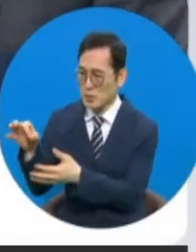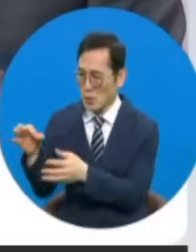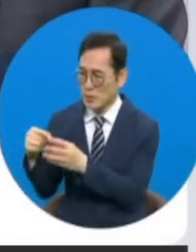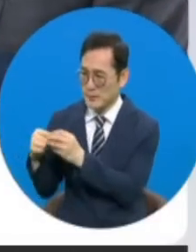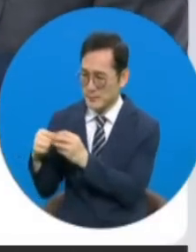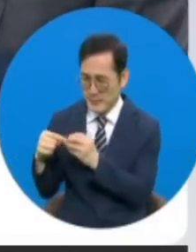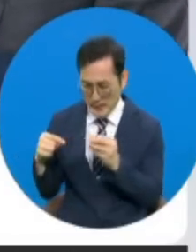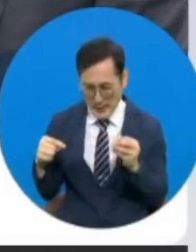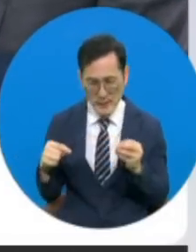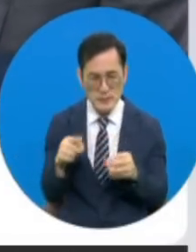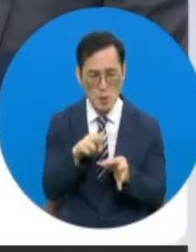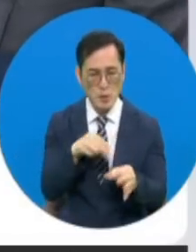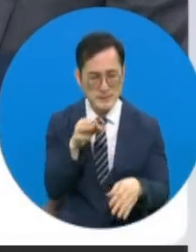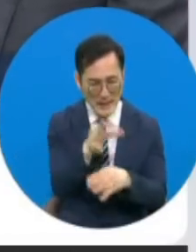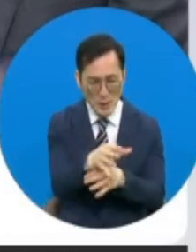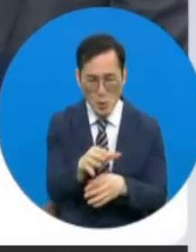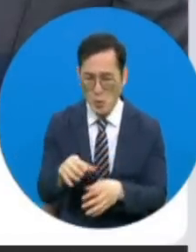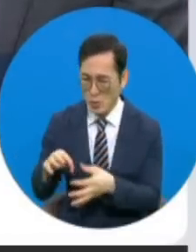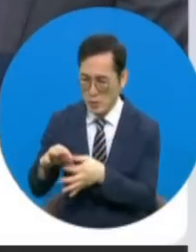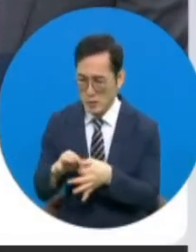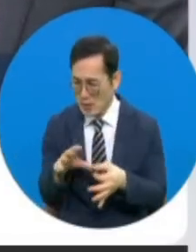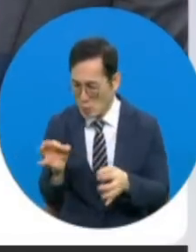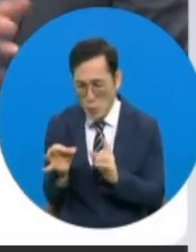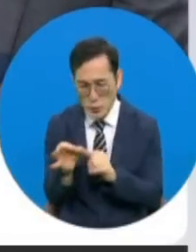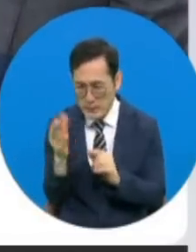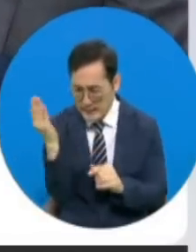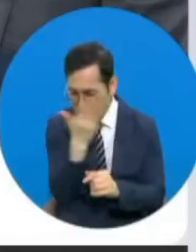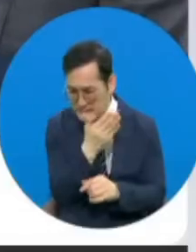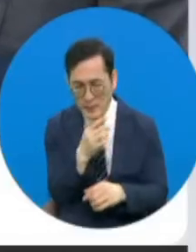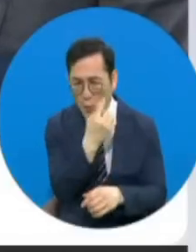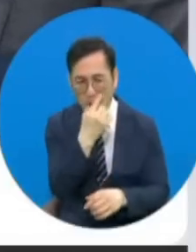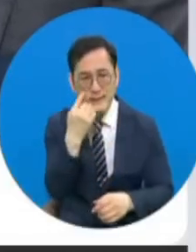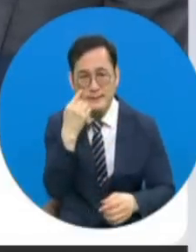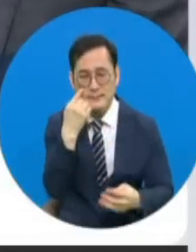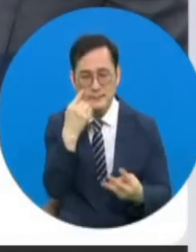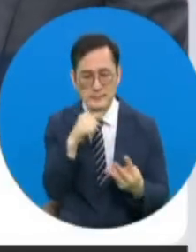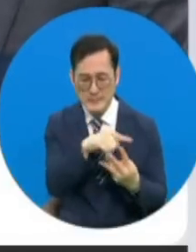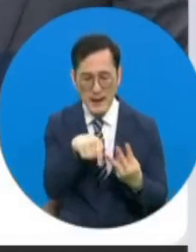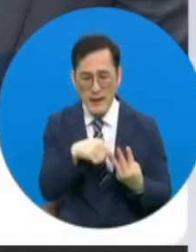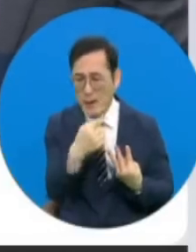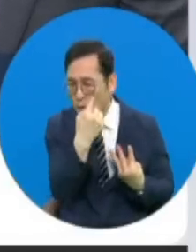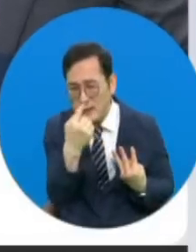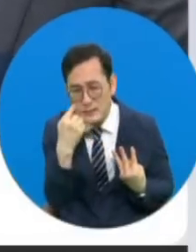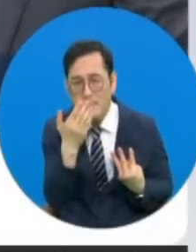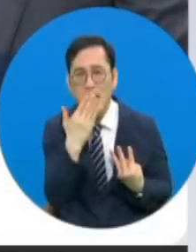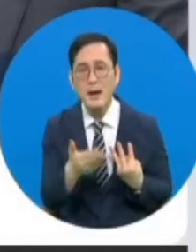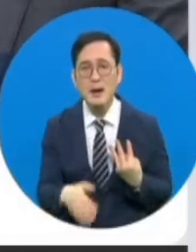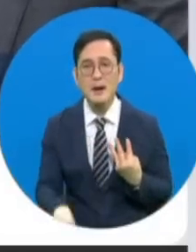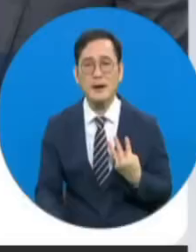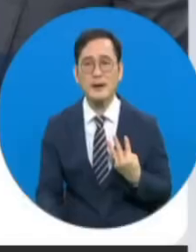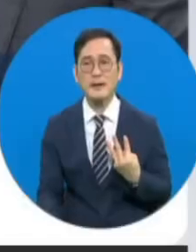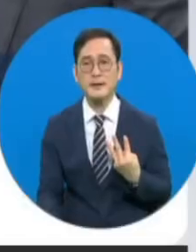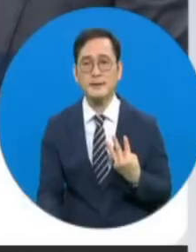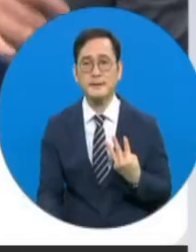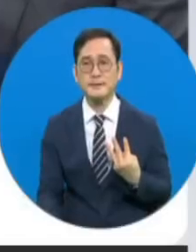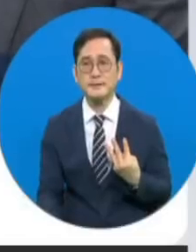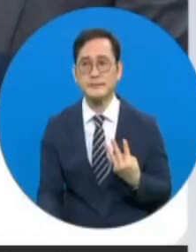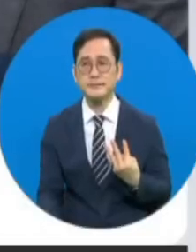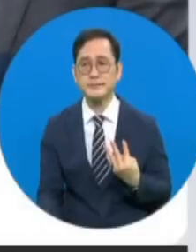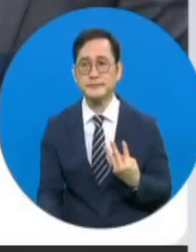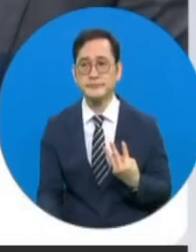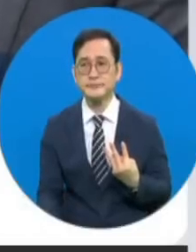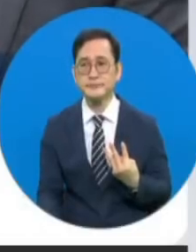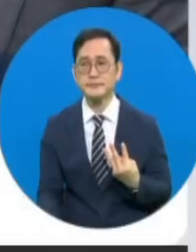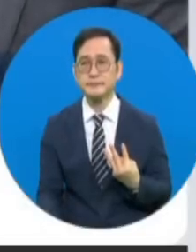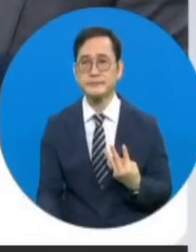트래블 룰을 적용하고 있기 때문에 이미 그런 것들이 제가 물론 그 시점은 좀 앞서고 있습니다만은 문제는 이제 오지스와 같은